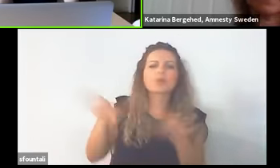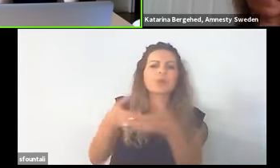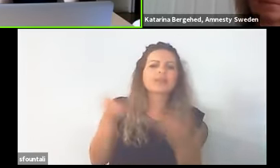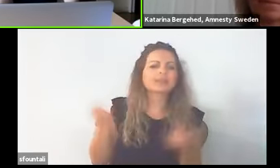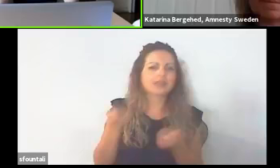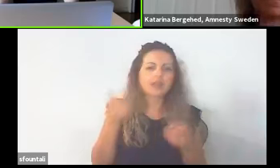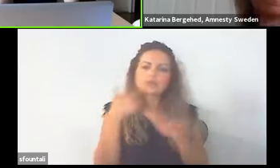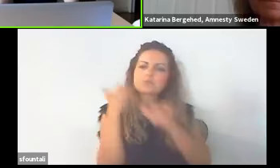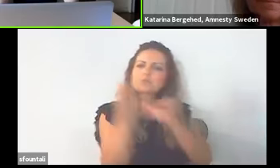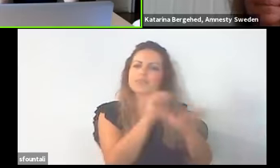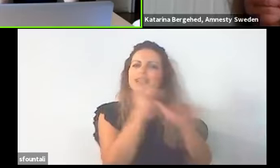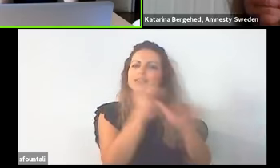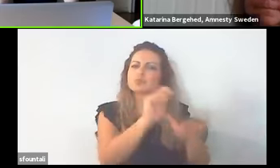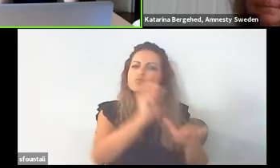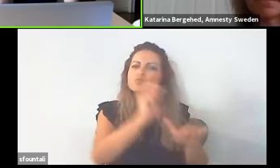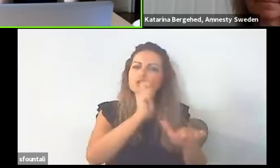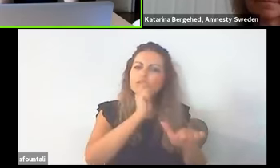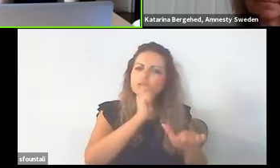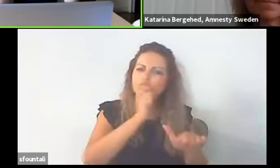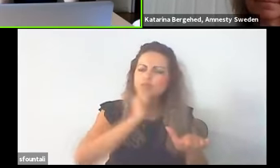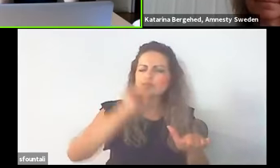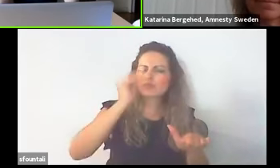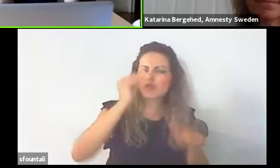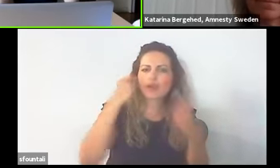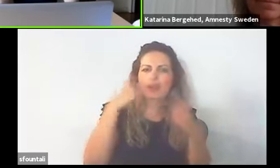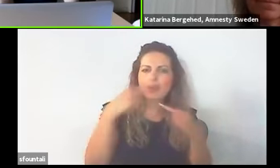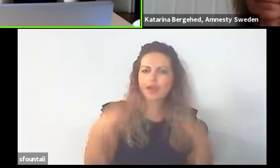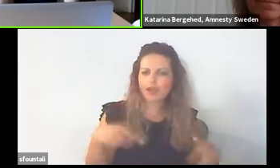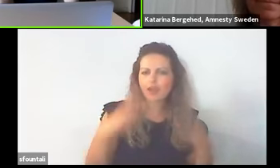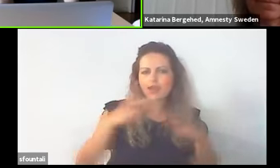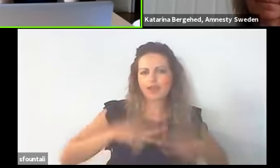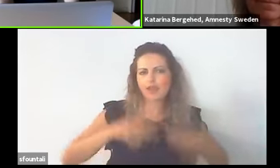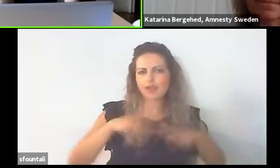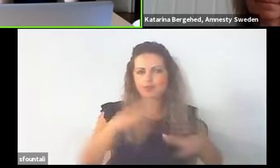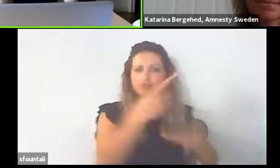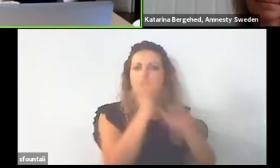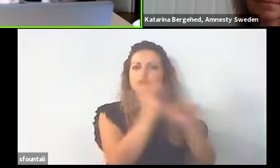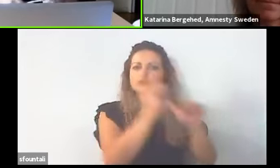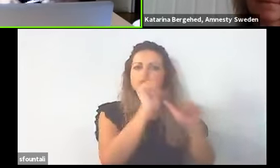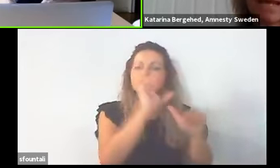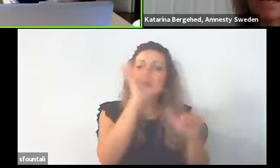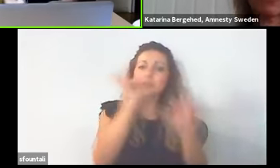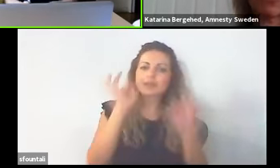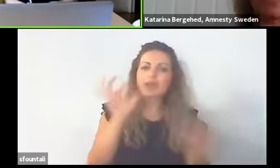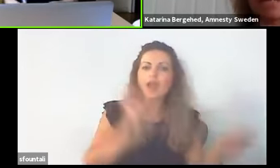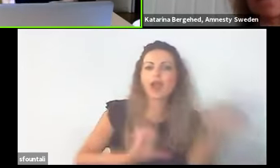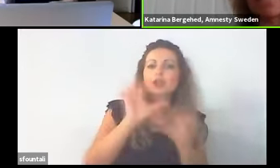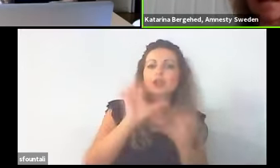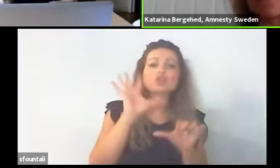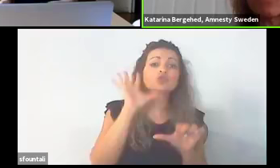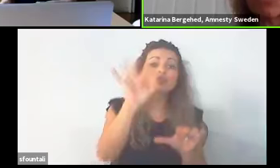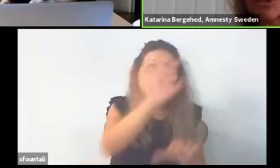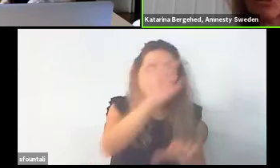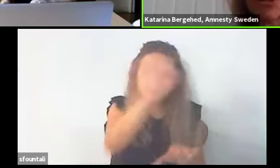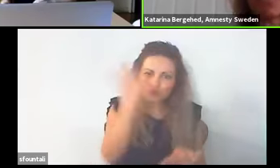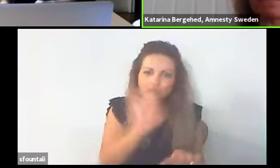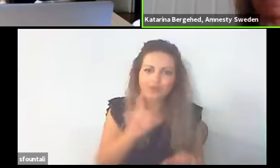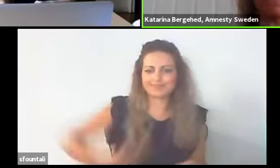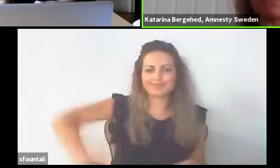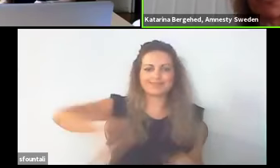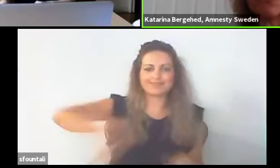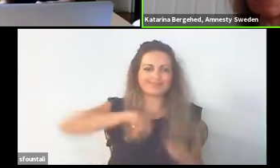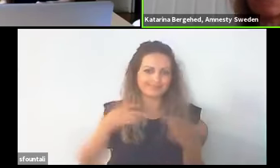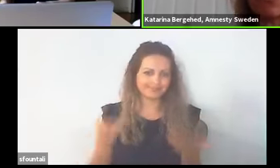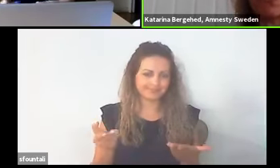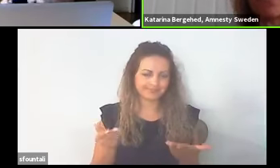είναι υπεύθυνοι στα κέντρα λήψης αποφάσεων για μια πραγματική αλλαγή για τις ζωές μας. So I'll just start